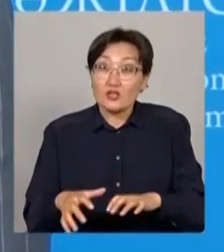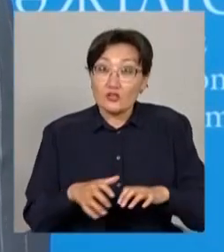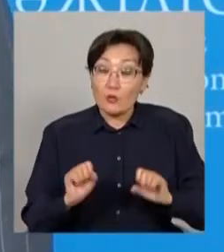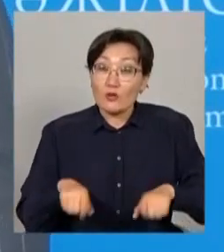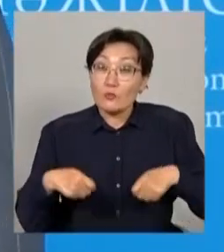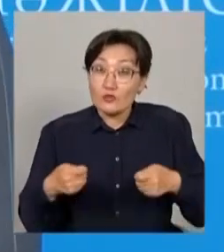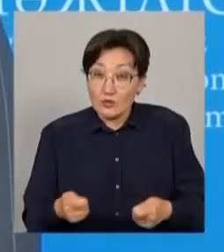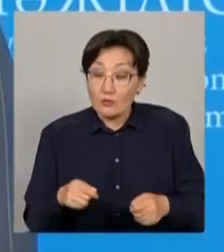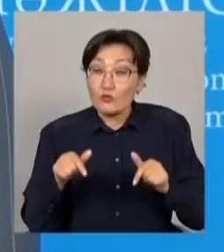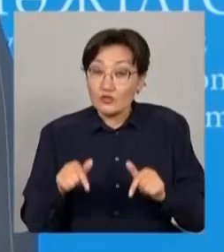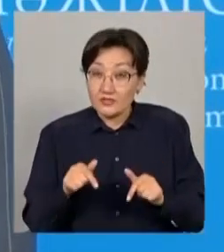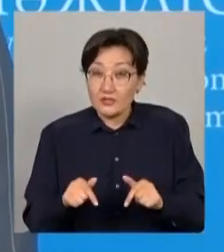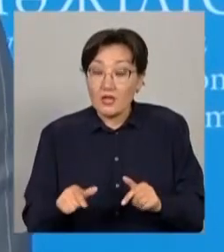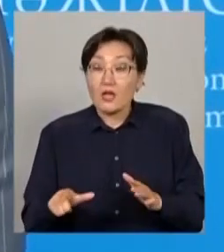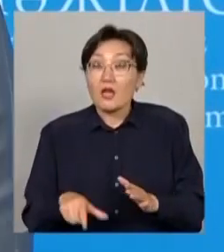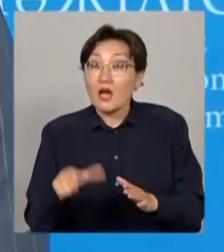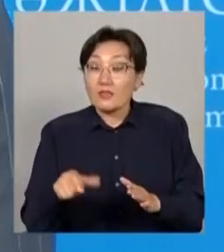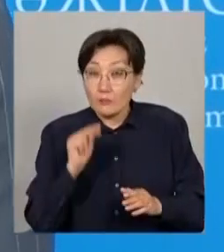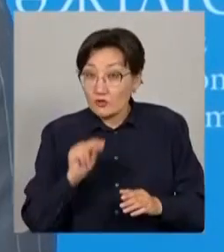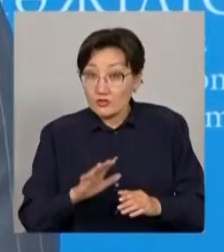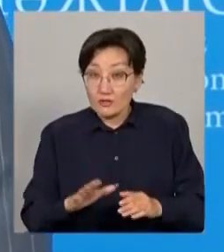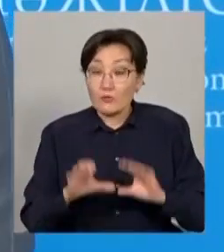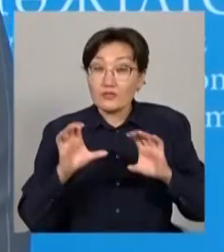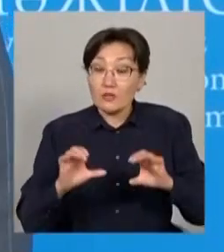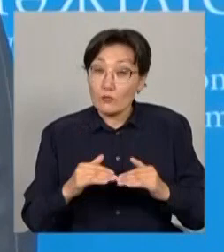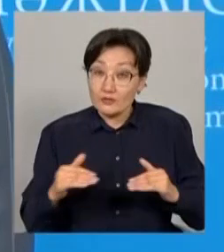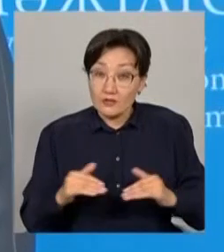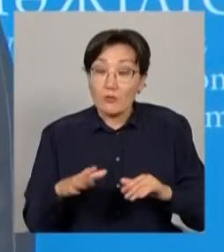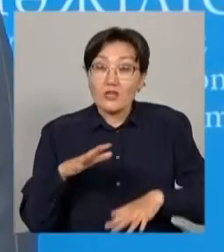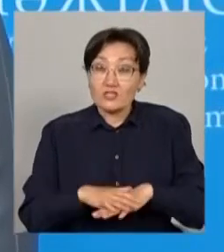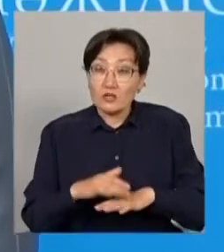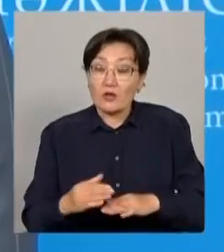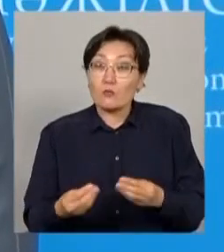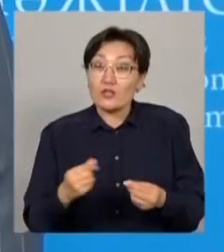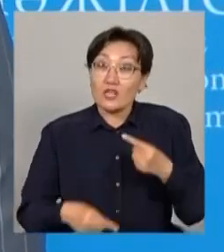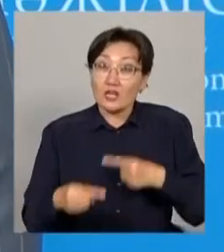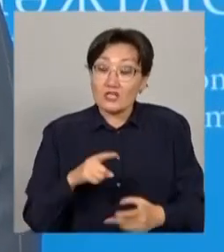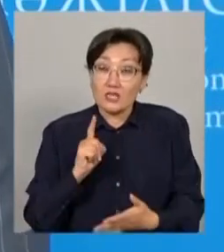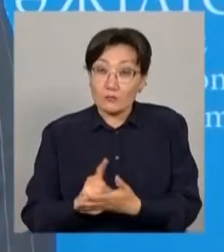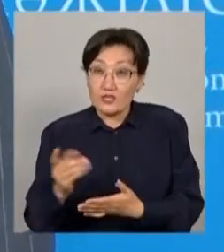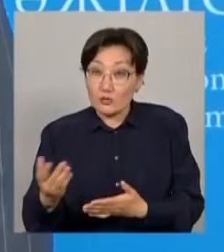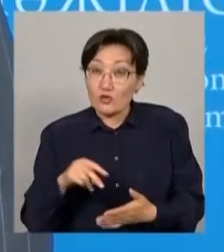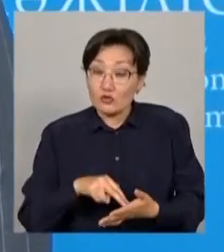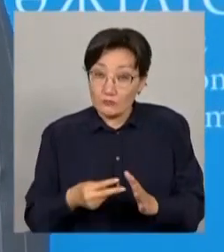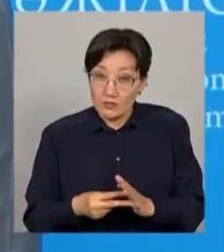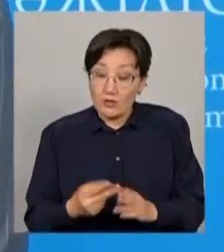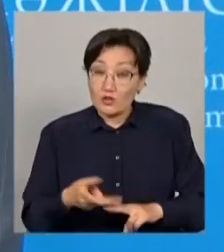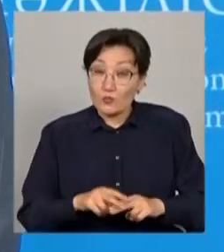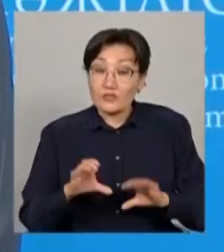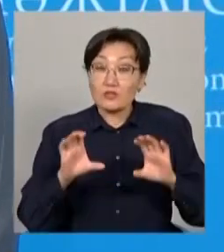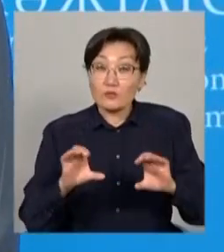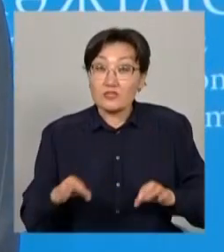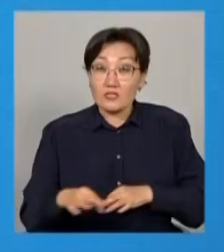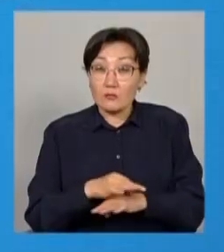берсе, яғни бұл жерде салымшының кінәсі жоқ. Біз заңнамалық деңгейде банкті шығынды қайтаруға міндеттеуді жоспарлап отырмыз. Аталған заң